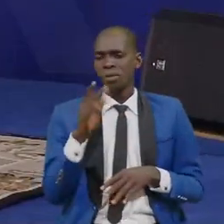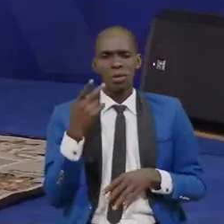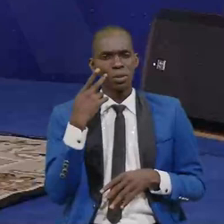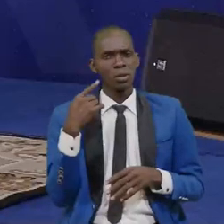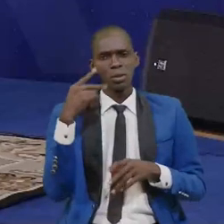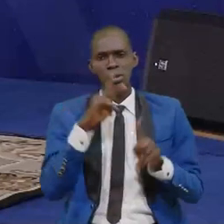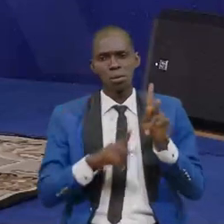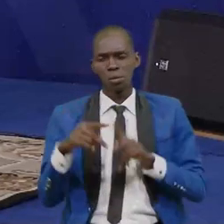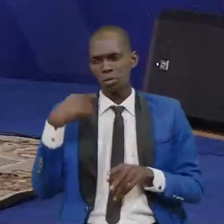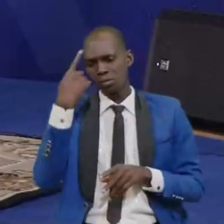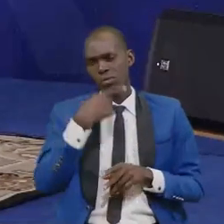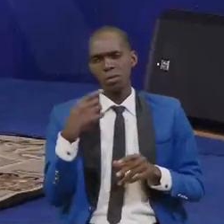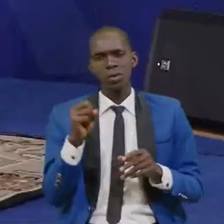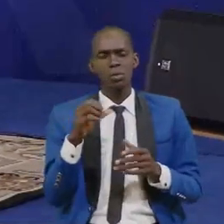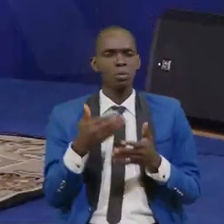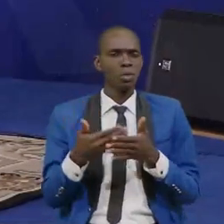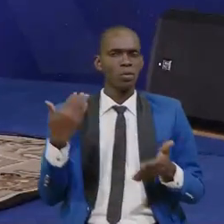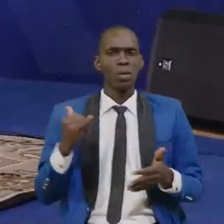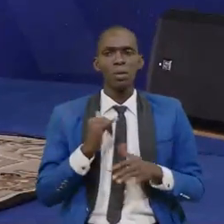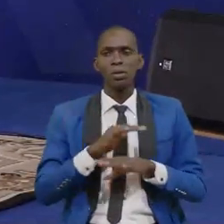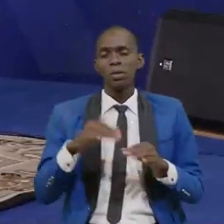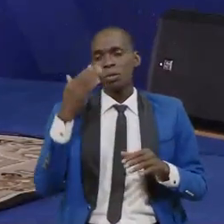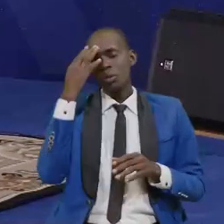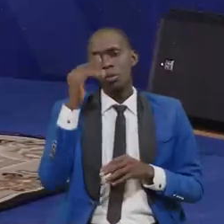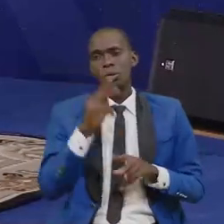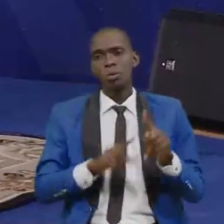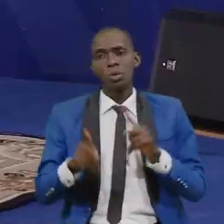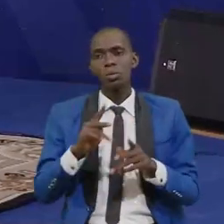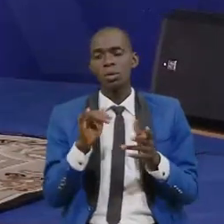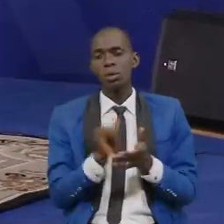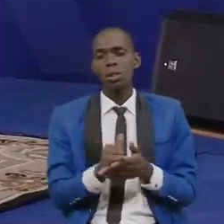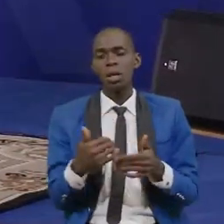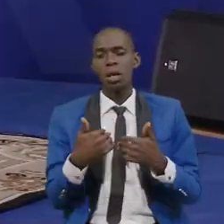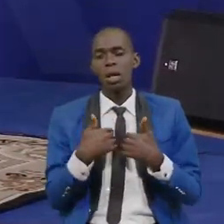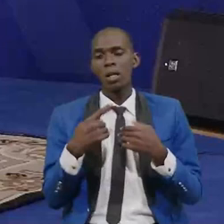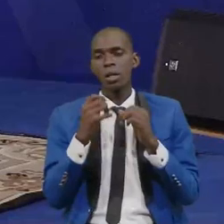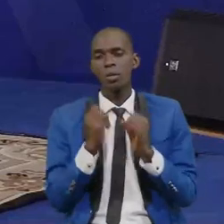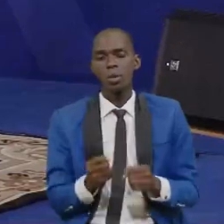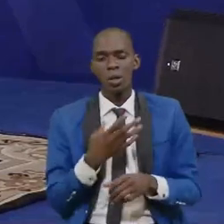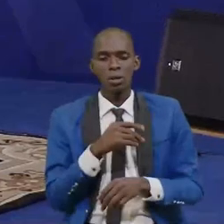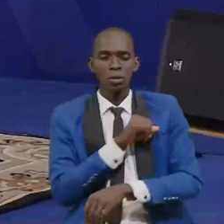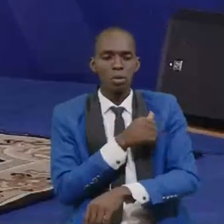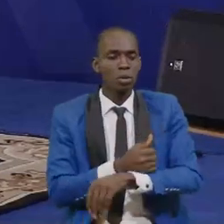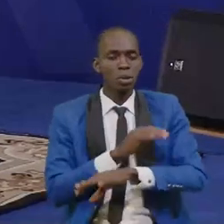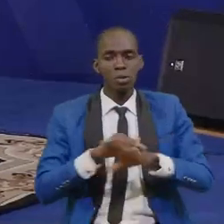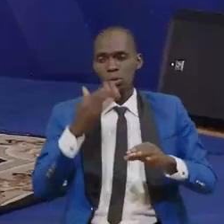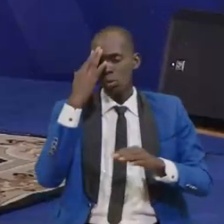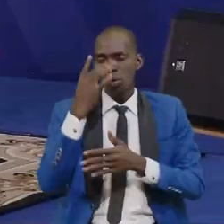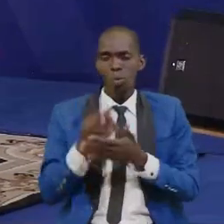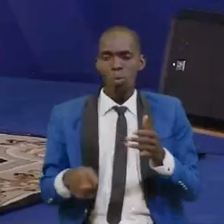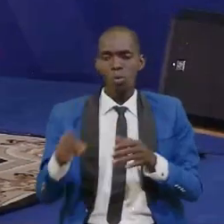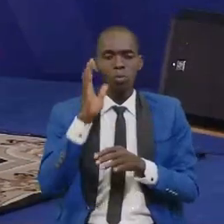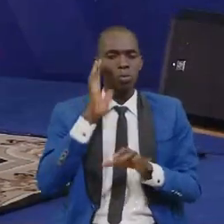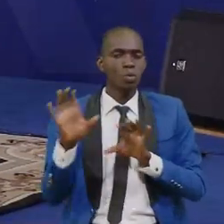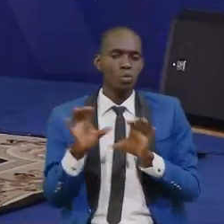il n'a jamais rencontré ces gens-là avant. Je ne connais pas ceux-là qui ont le pouvoir et l'autorité ici. Je ne sais pas ce qu'ils me